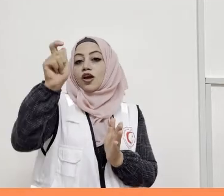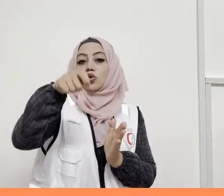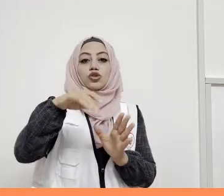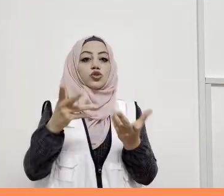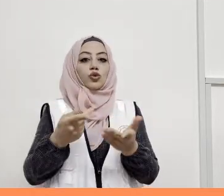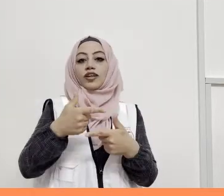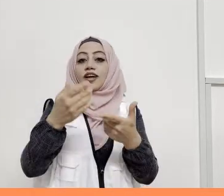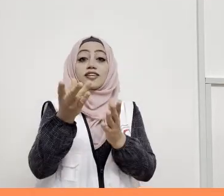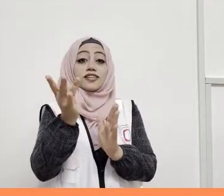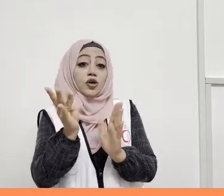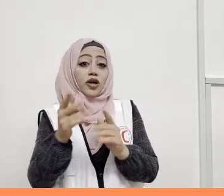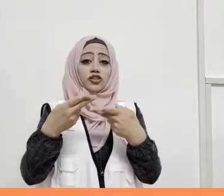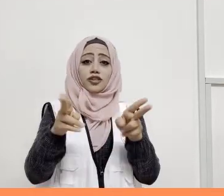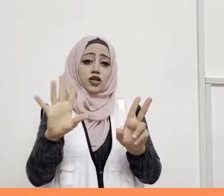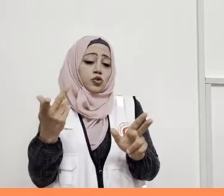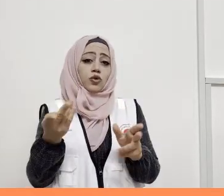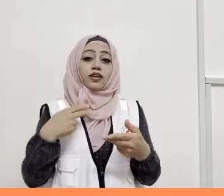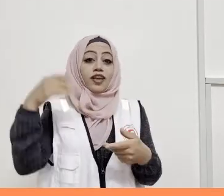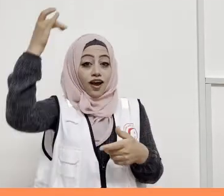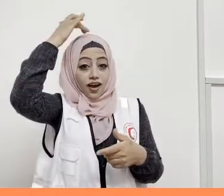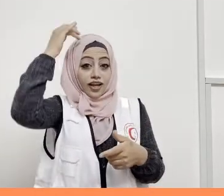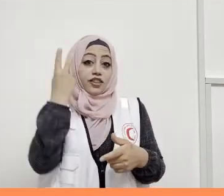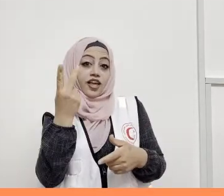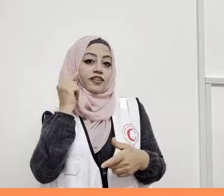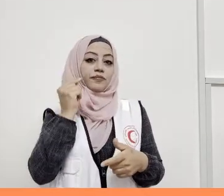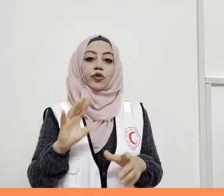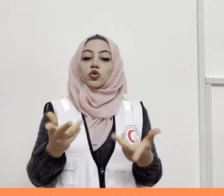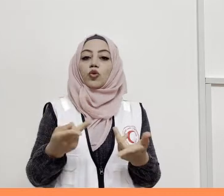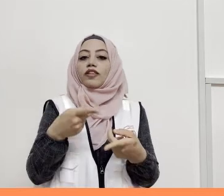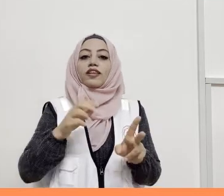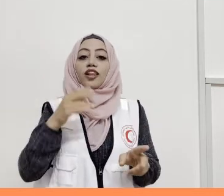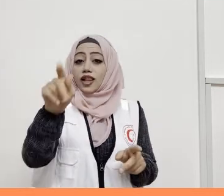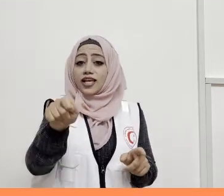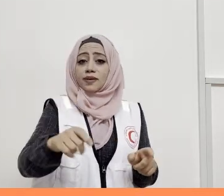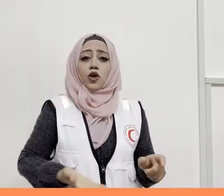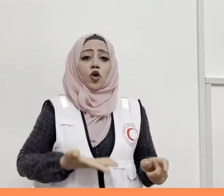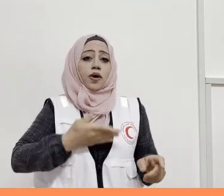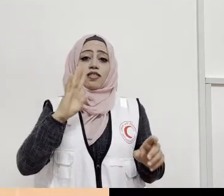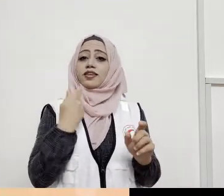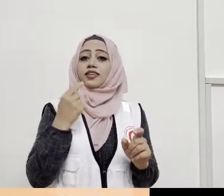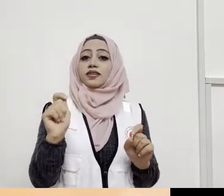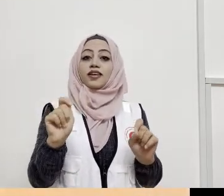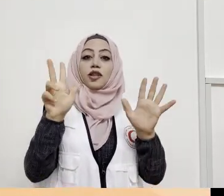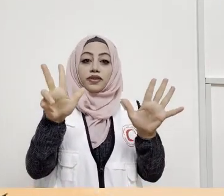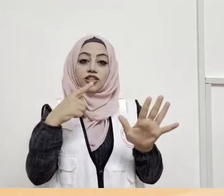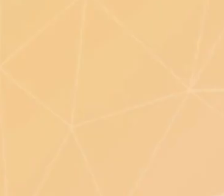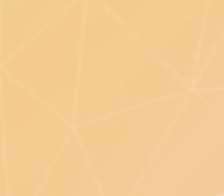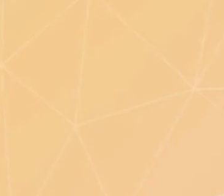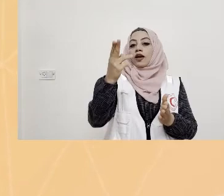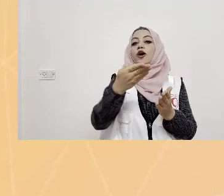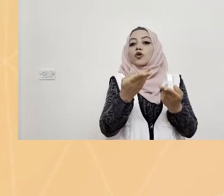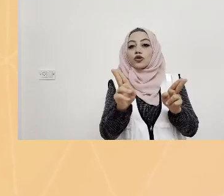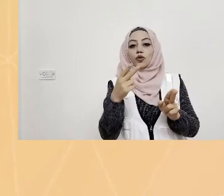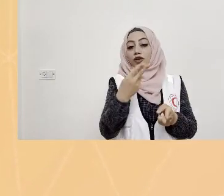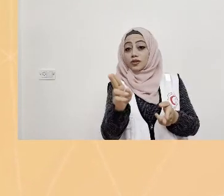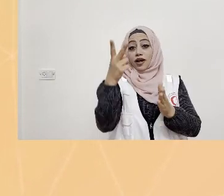يكون طرفا عقد القرار عاقلين، وأن يتم كل منهما 18 سنة شمسية من عمره. ويجيز القرار